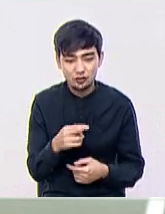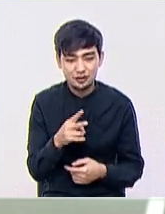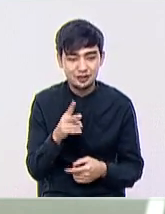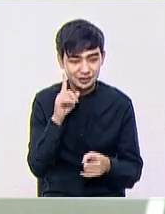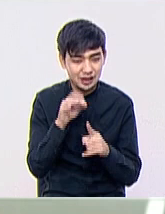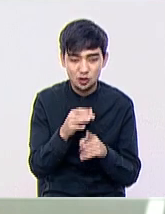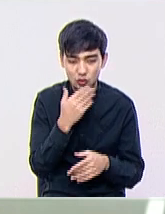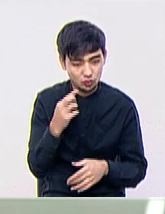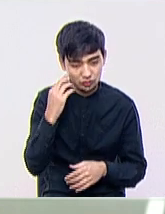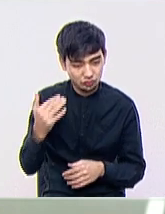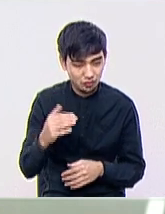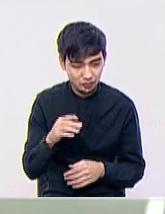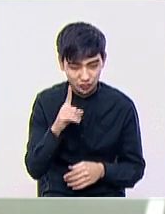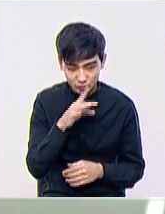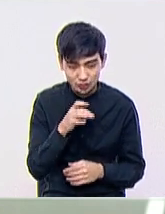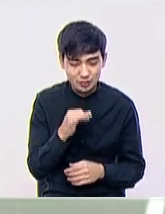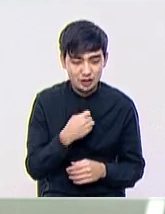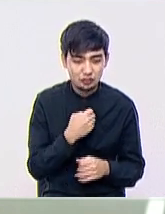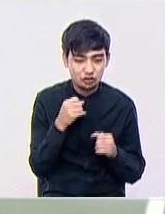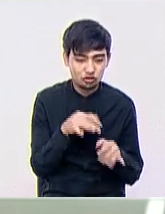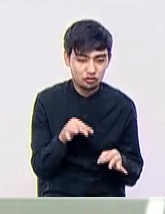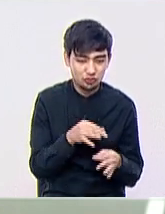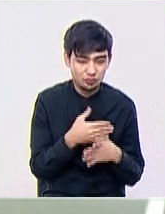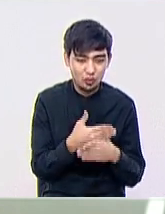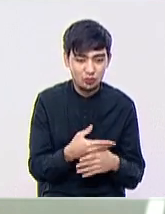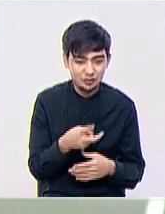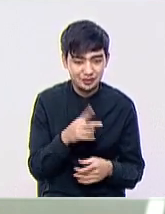нацелен на решение